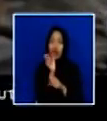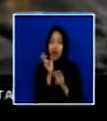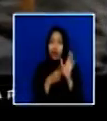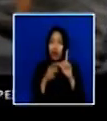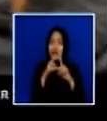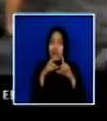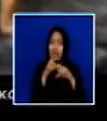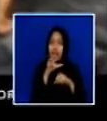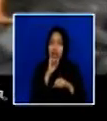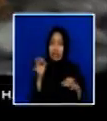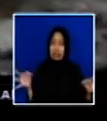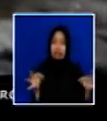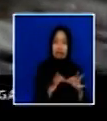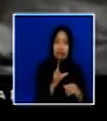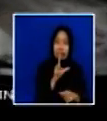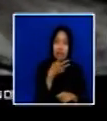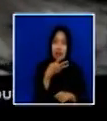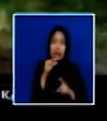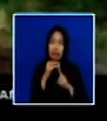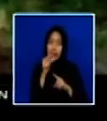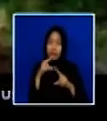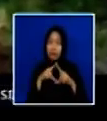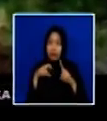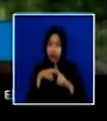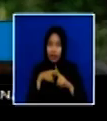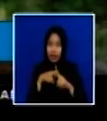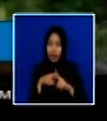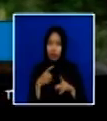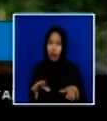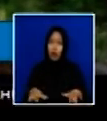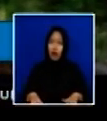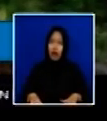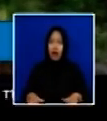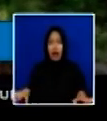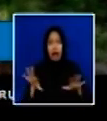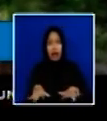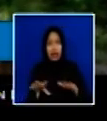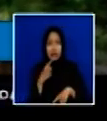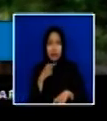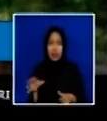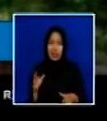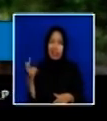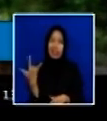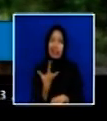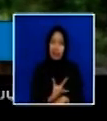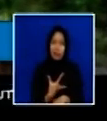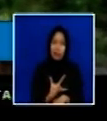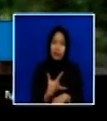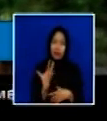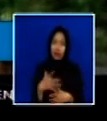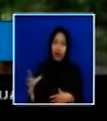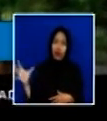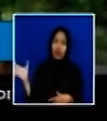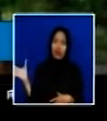ini aliran sungai juga masih sangat besar kemudian waktu sudah semakin sore sehingga kita